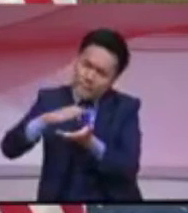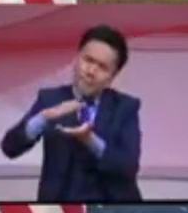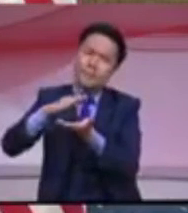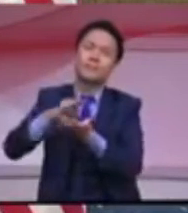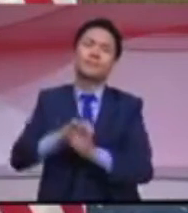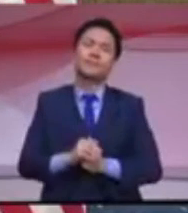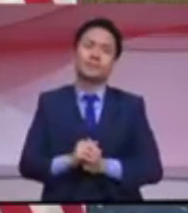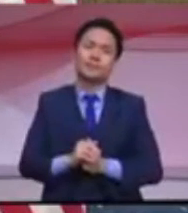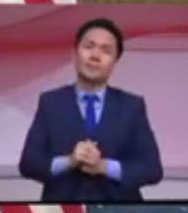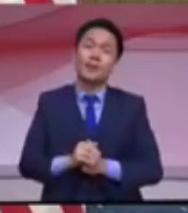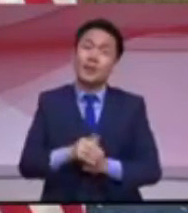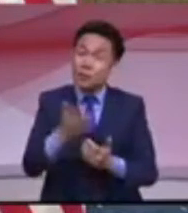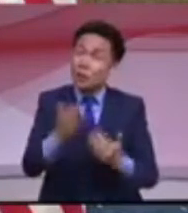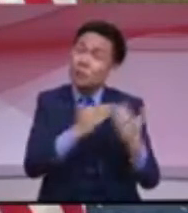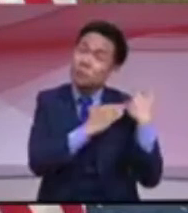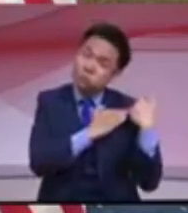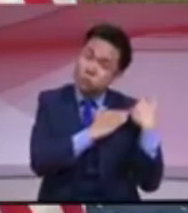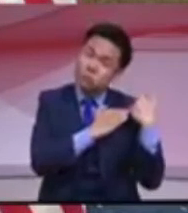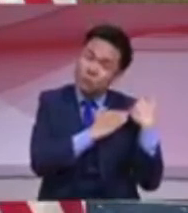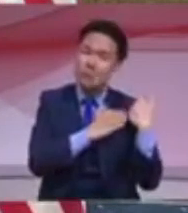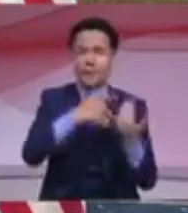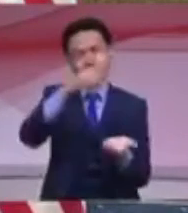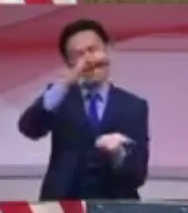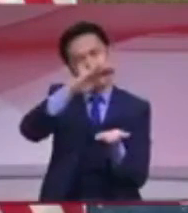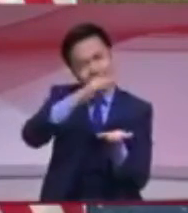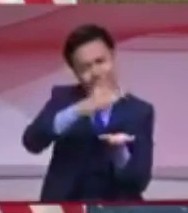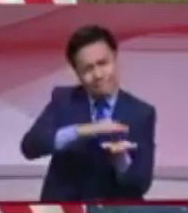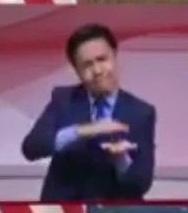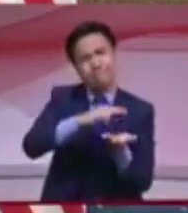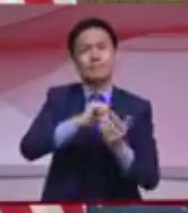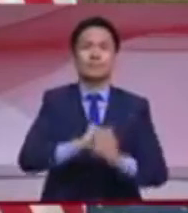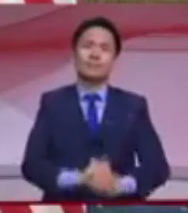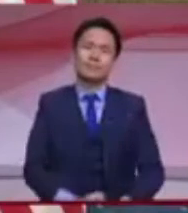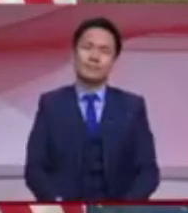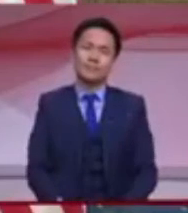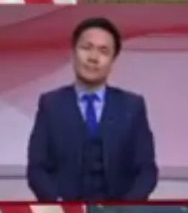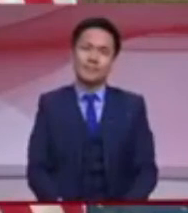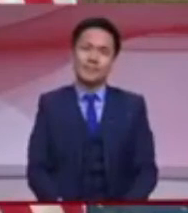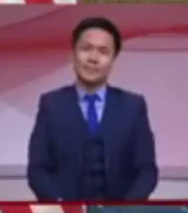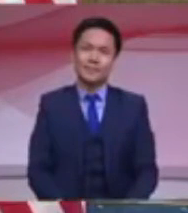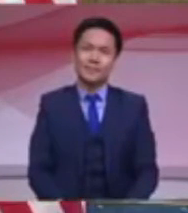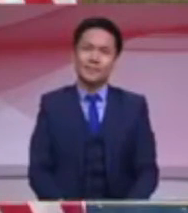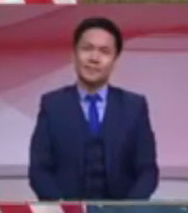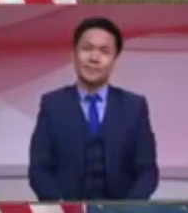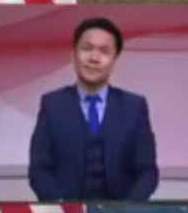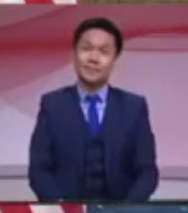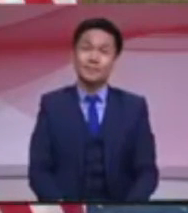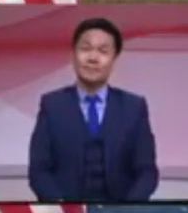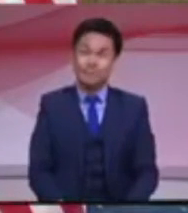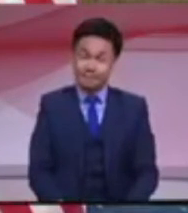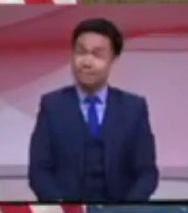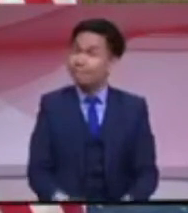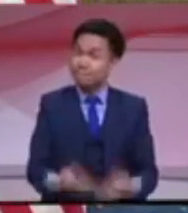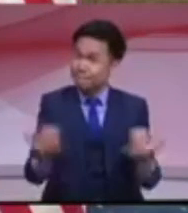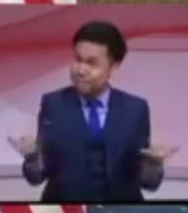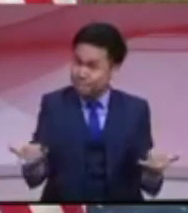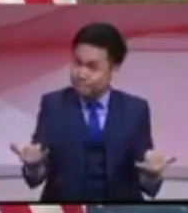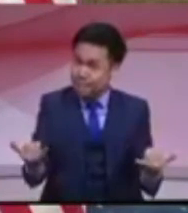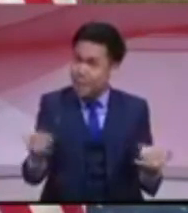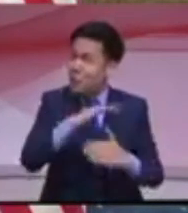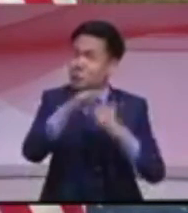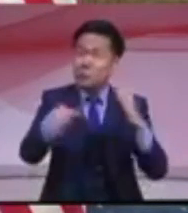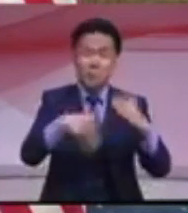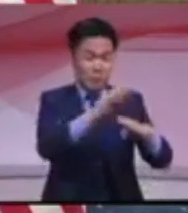dan ini akan meringankan sedikit beban saudara-saudari sekalian Hai Pada masa ini HP